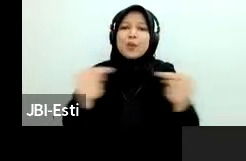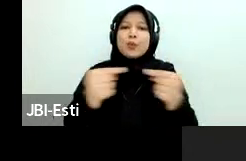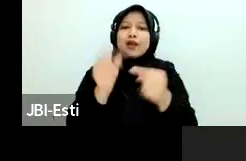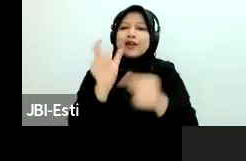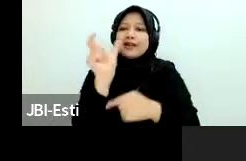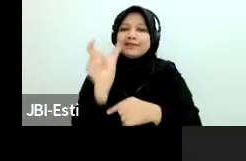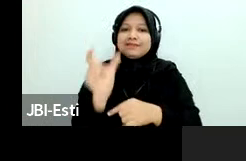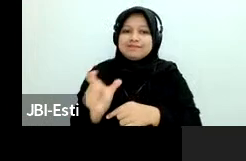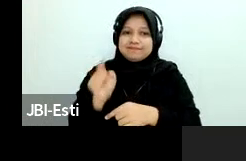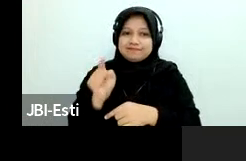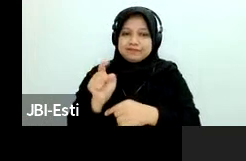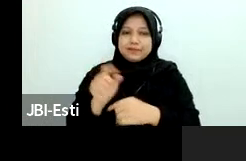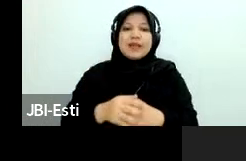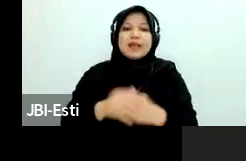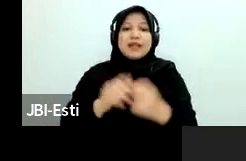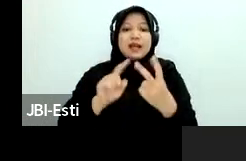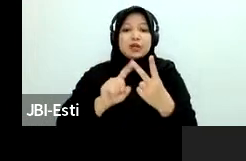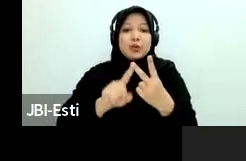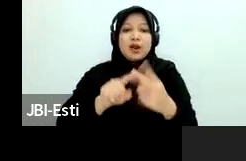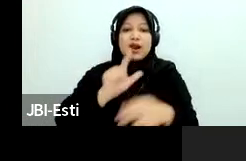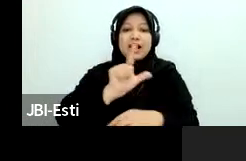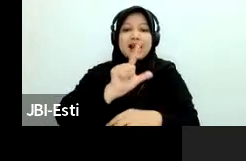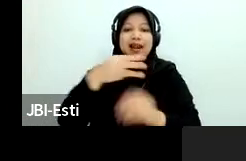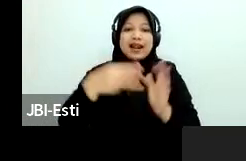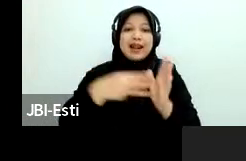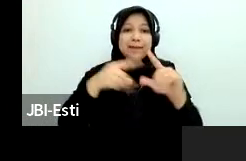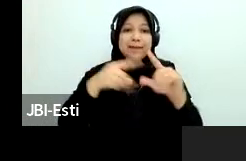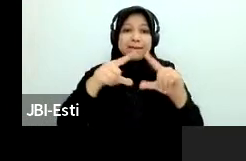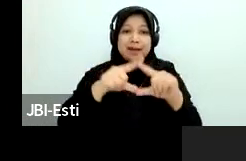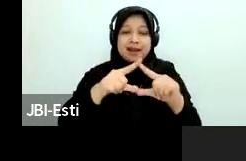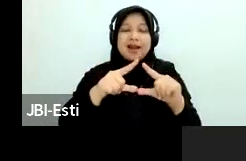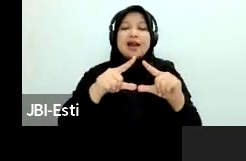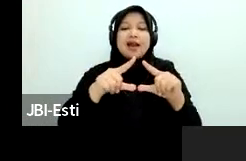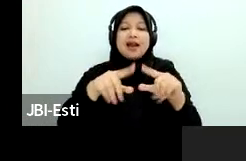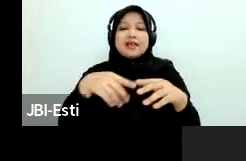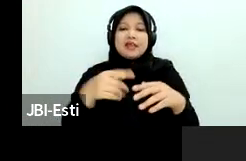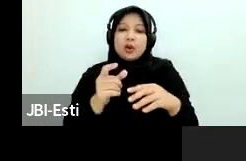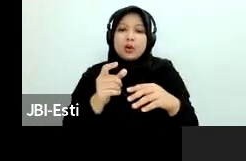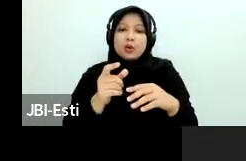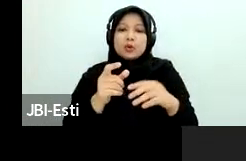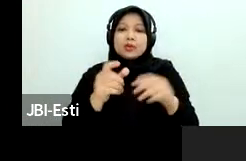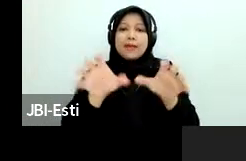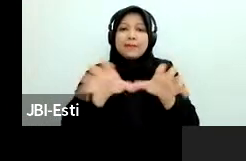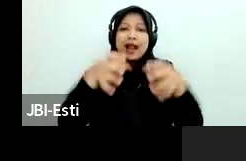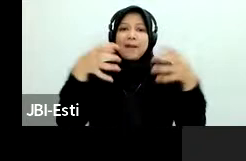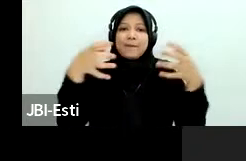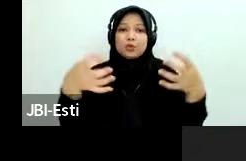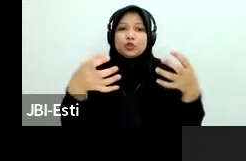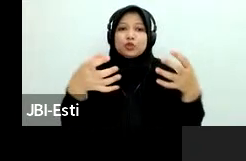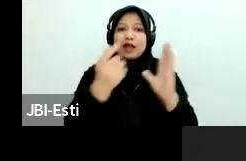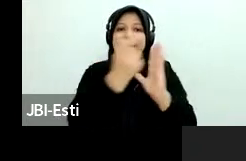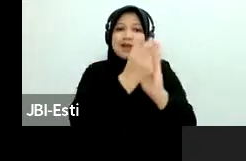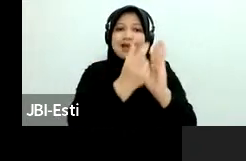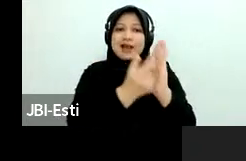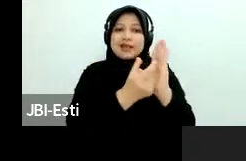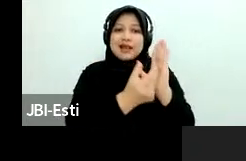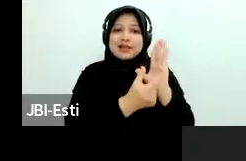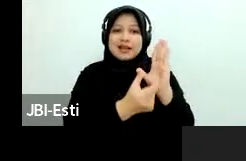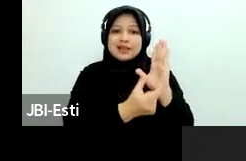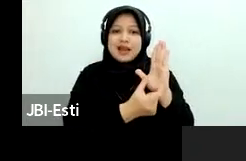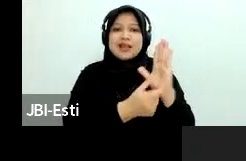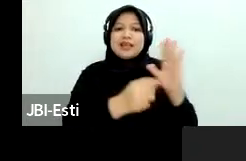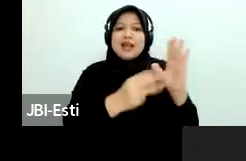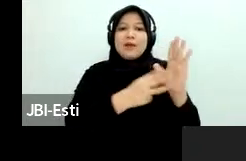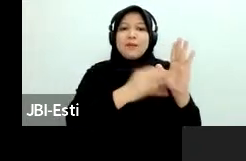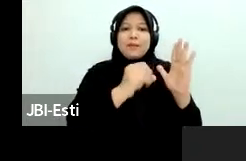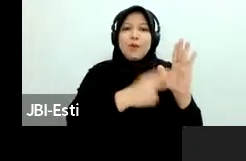kedua berupa lema atau kata-kata yang terkait yang masuk dalam kamus baik itu menunggu Al maupun bilingual